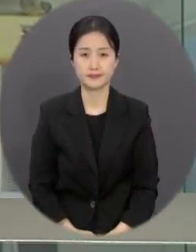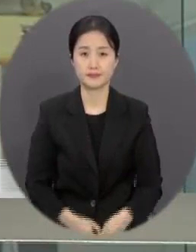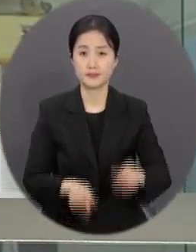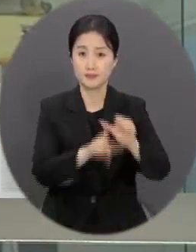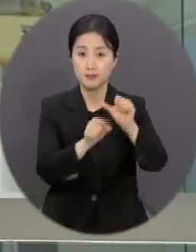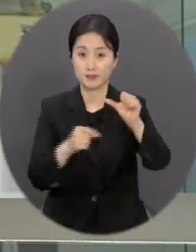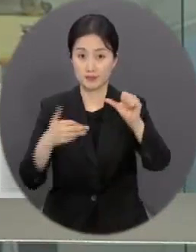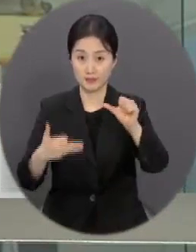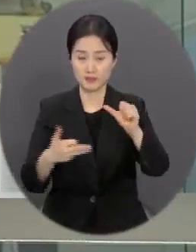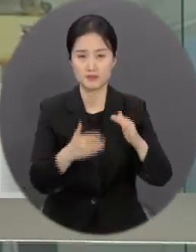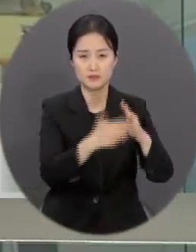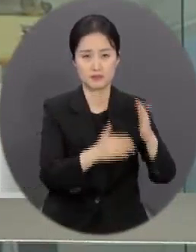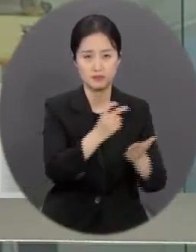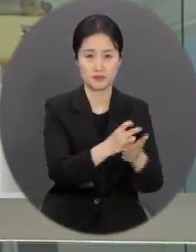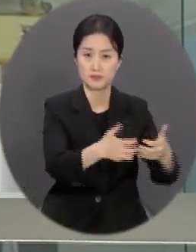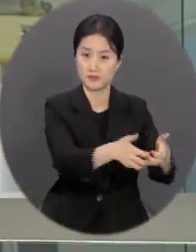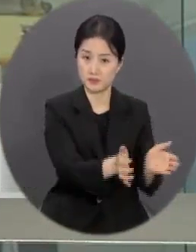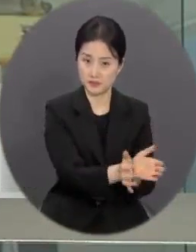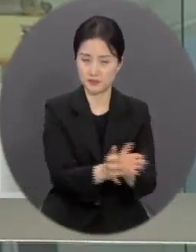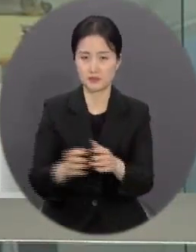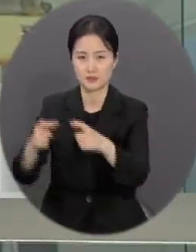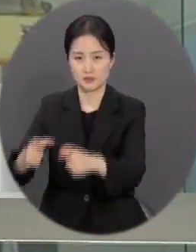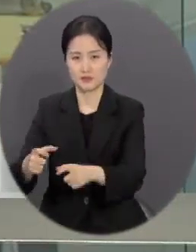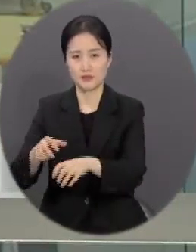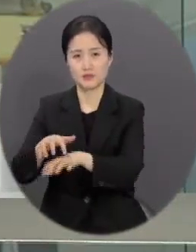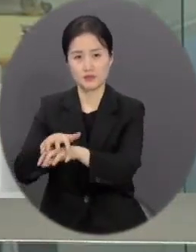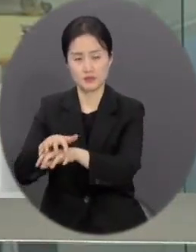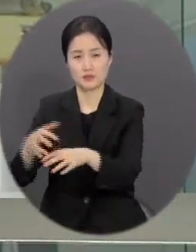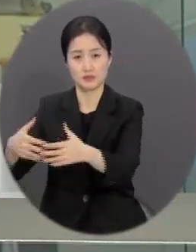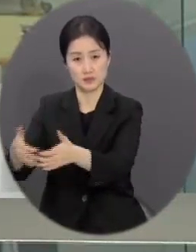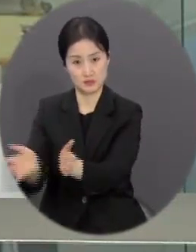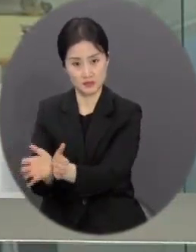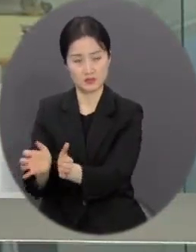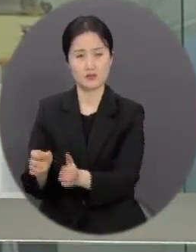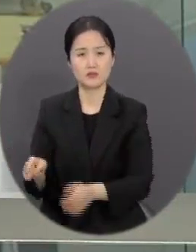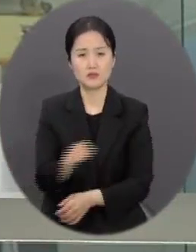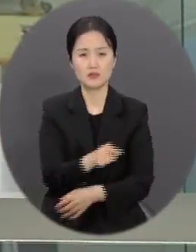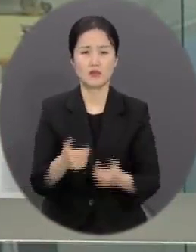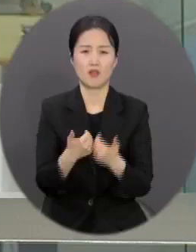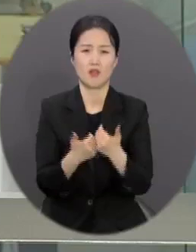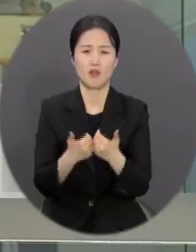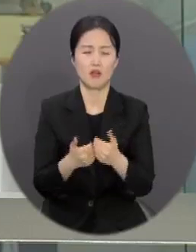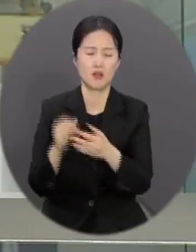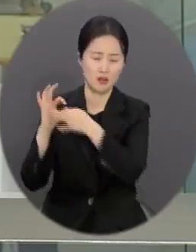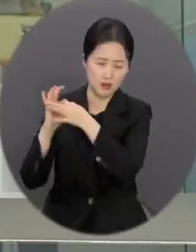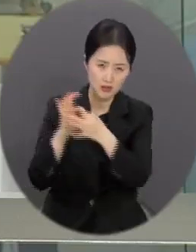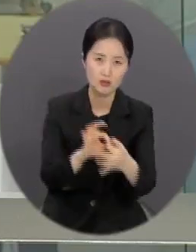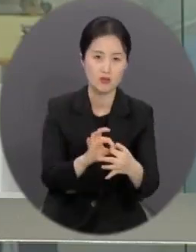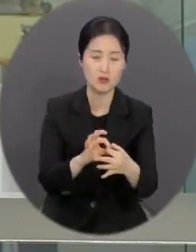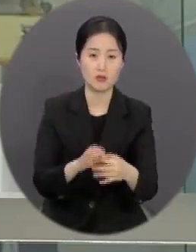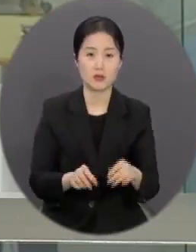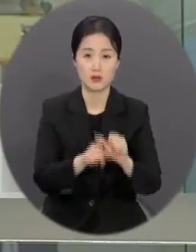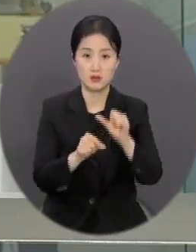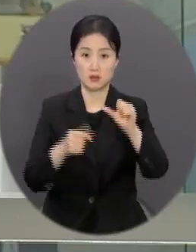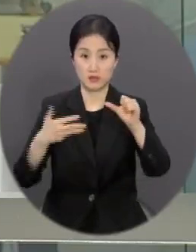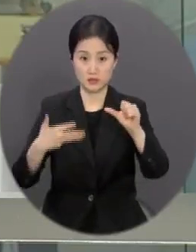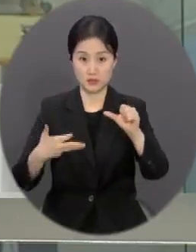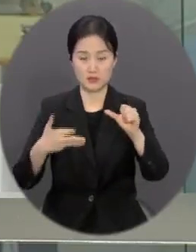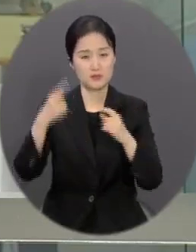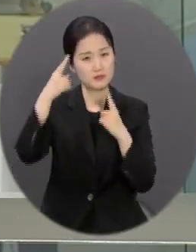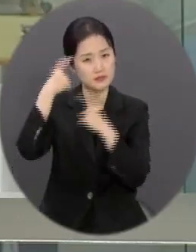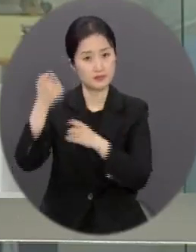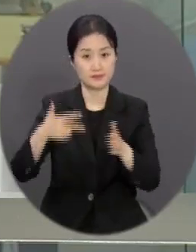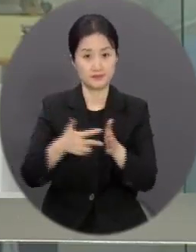5.18 공법단체와 지역 시민단체 간 갈등이 나날이 커지는 가운데 5.18 기념재단이 다시 한번 중재에